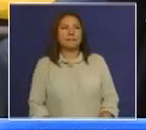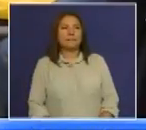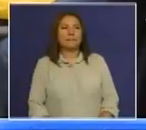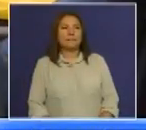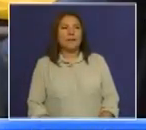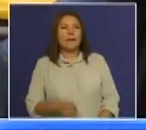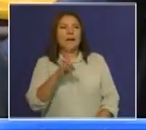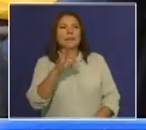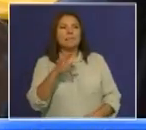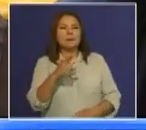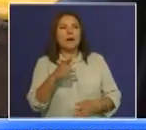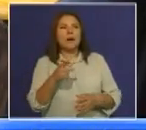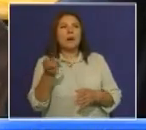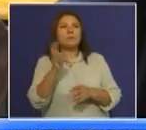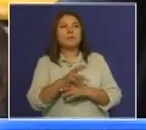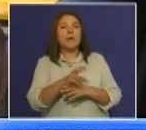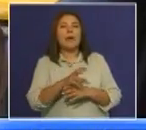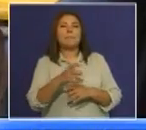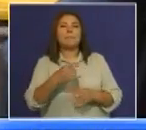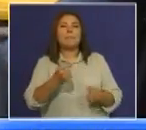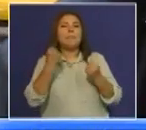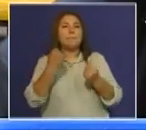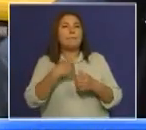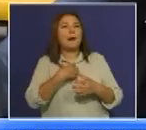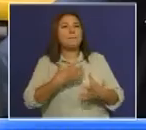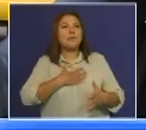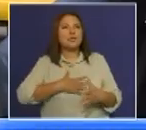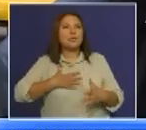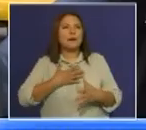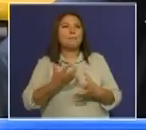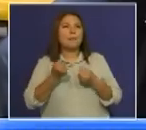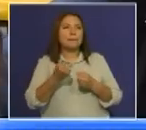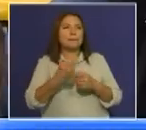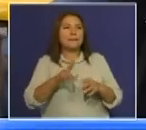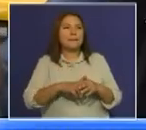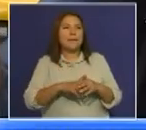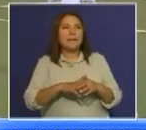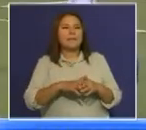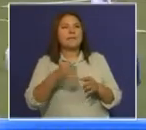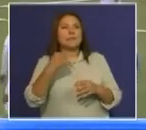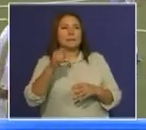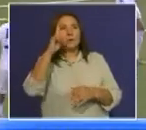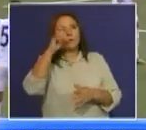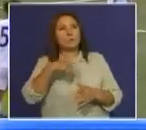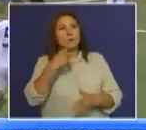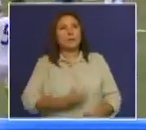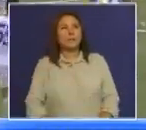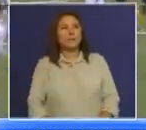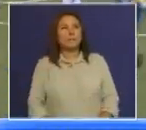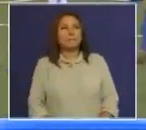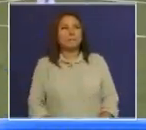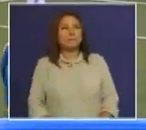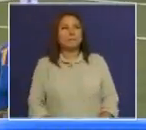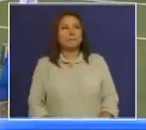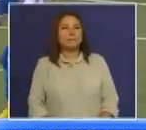Каспи командасын қолдауға келдім. Ойын жақсы өтіп жатыр. Мен ұтатынына сенімдімін. Жеңіс тілеймін.